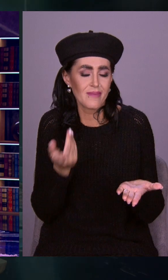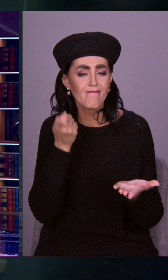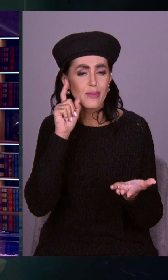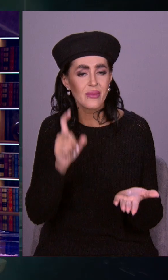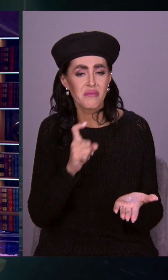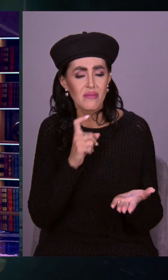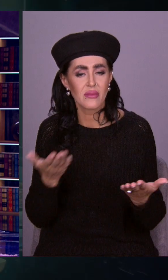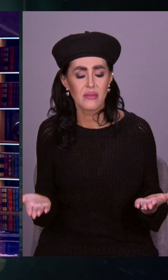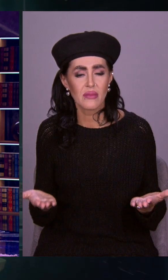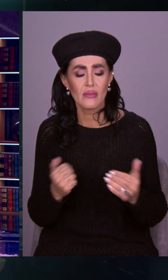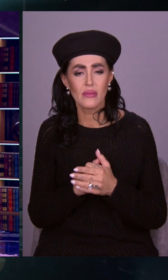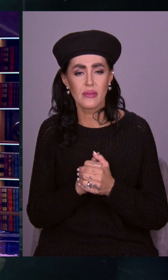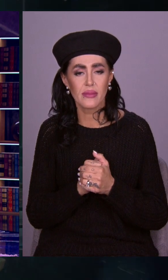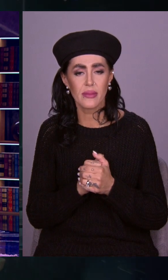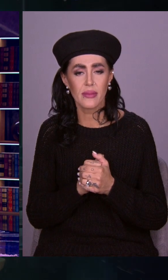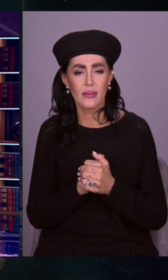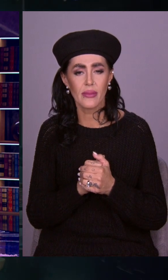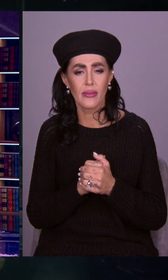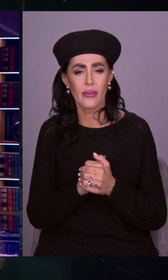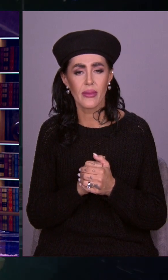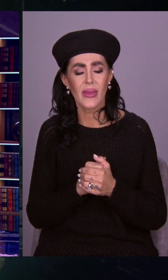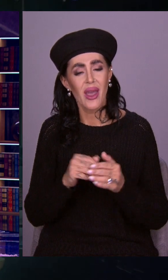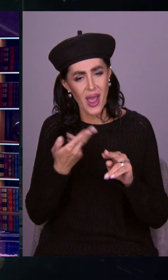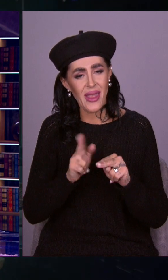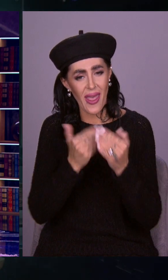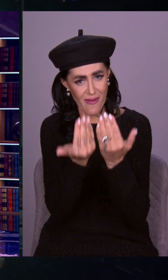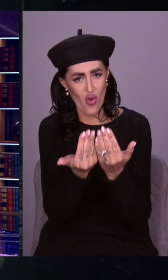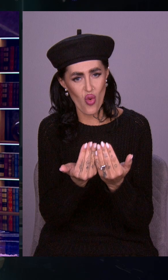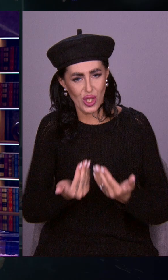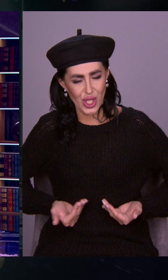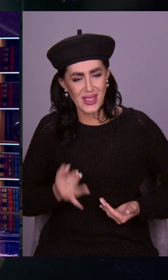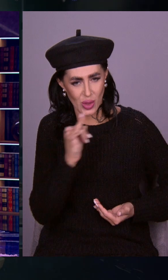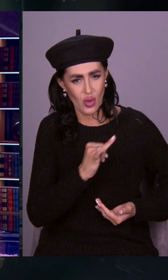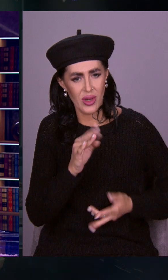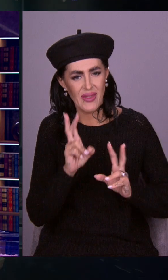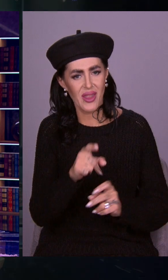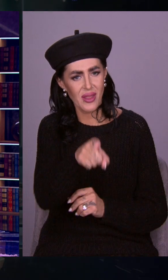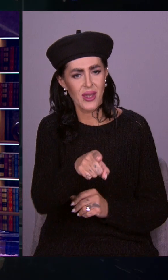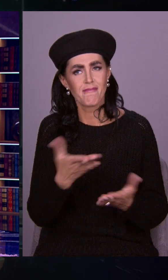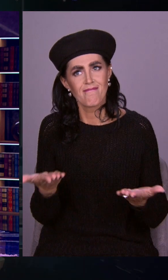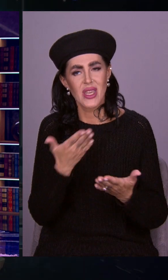ну, чесно, ви, мені здається, зробили такий імпульс, дали такий імпульс цьому всьому, такий поштовх. Я